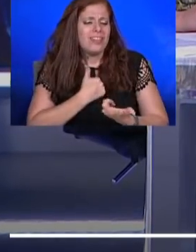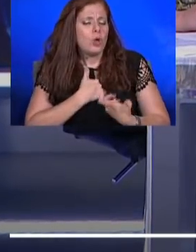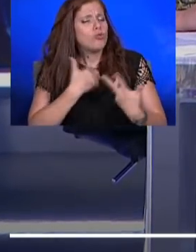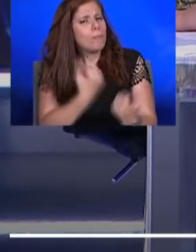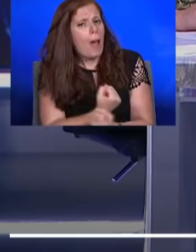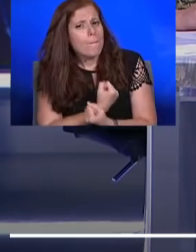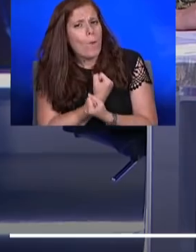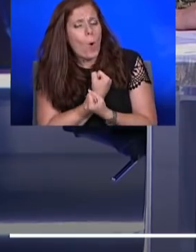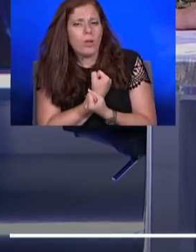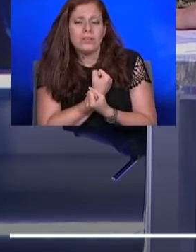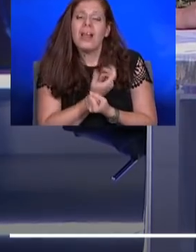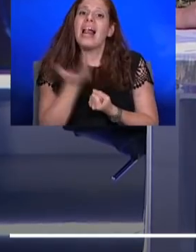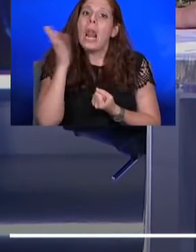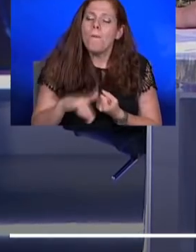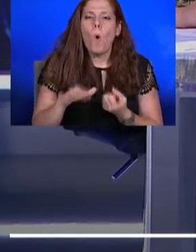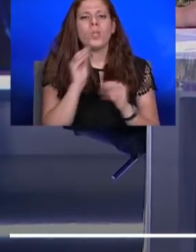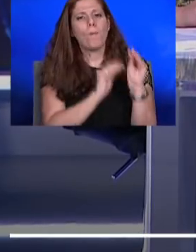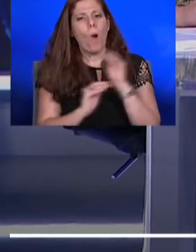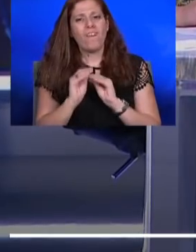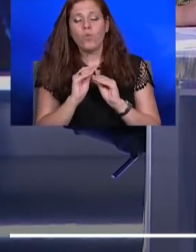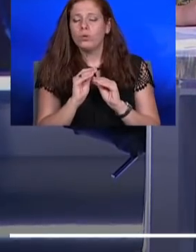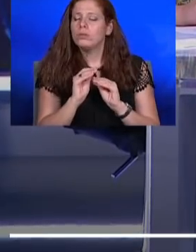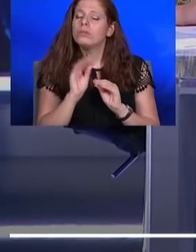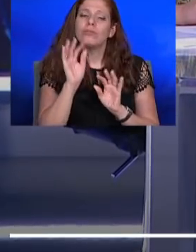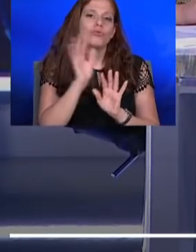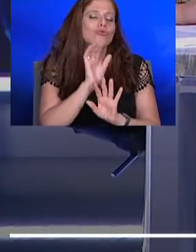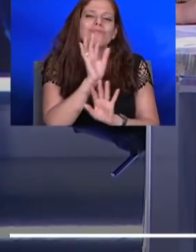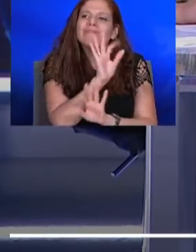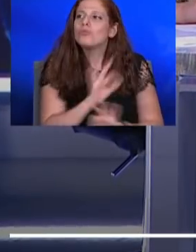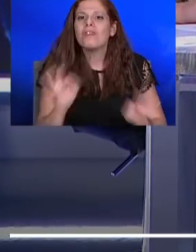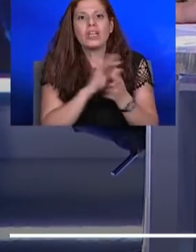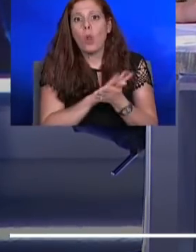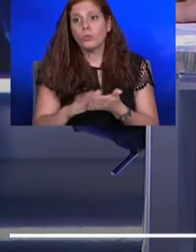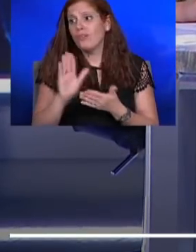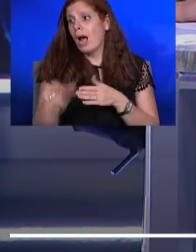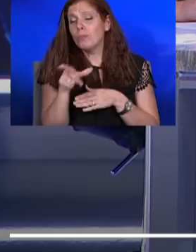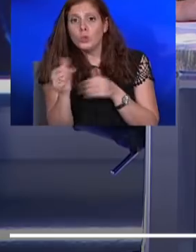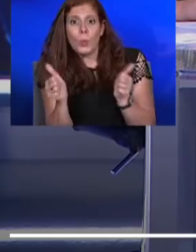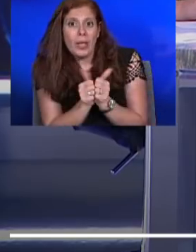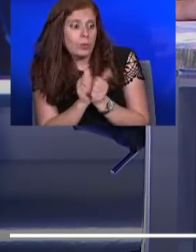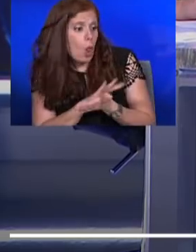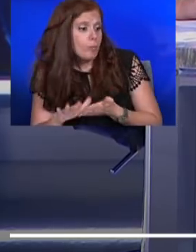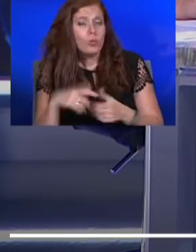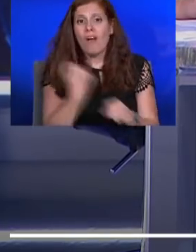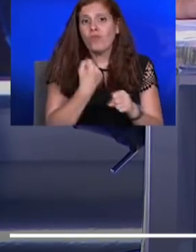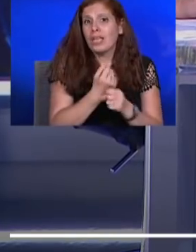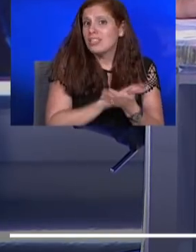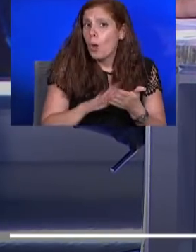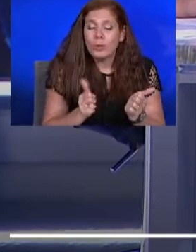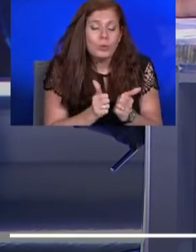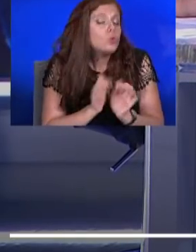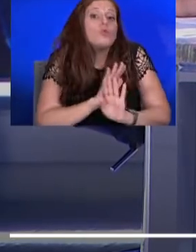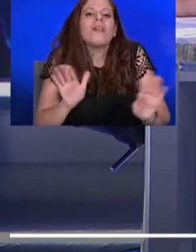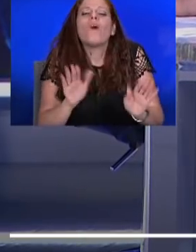שום דבר הוא לא פשוט, אבל גם זוגיות זה לא פשוט, ועבודה זה לא פשוט, שום דבר הוא לא פשוט, אבל אנחנו מכילים את המורכבות